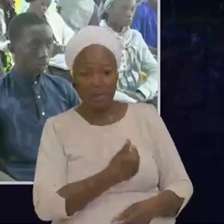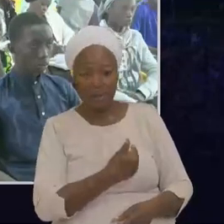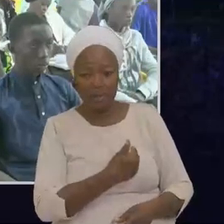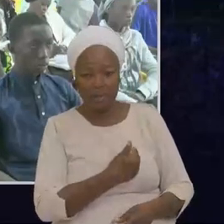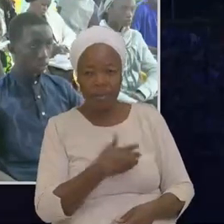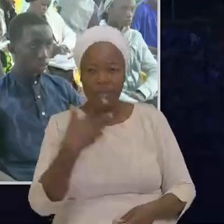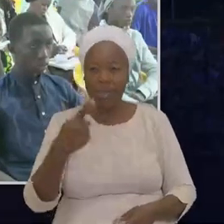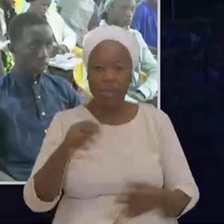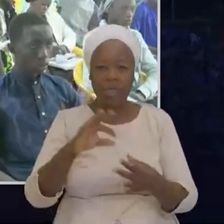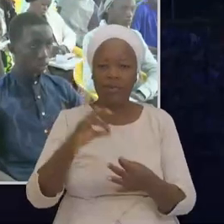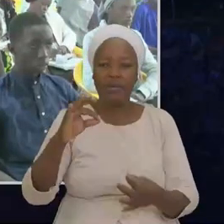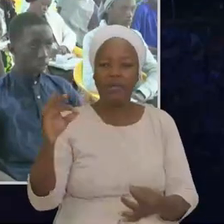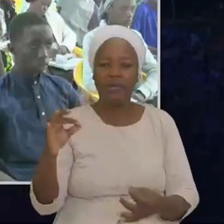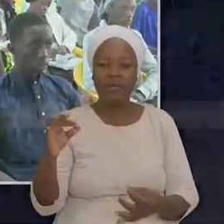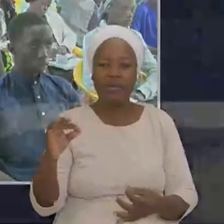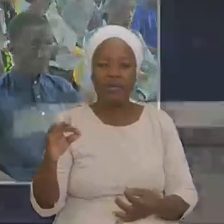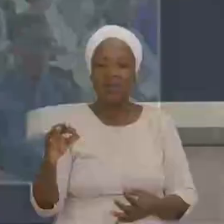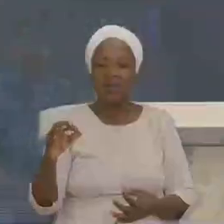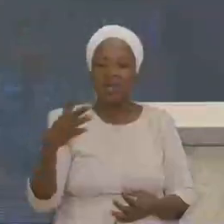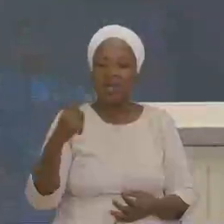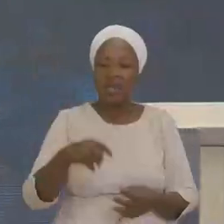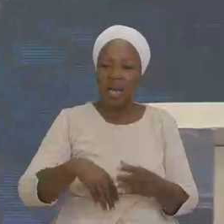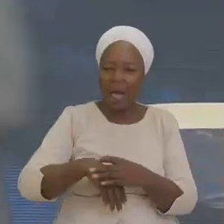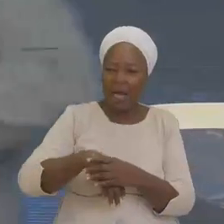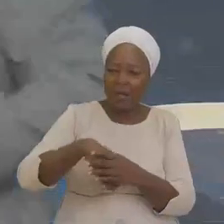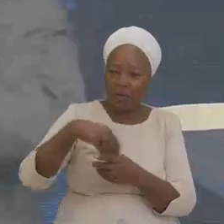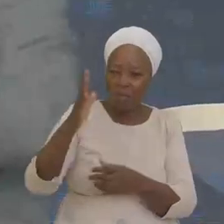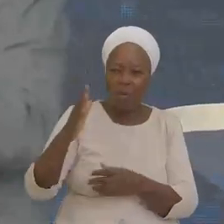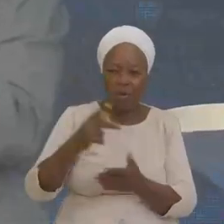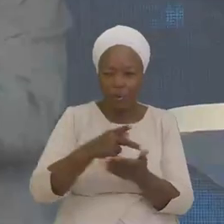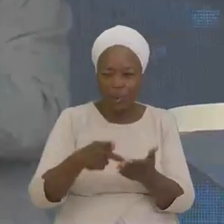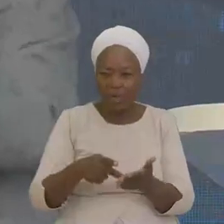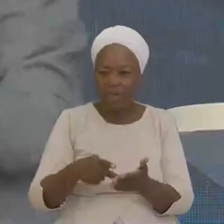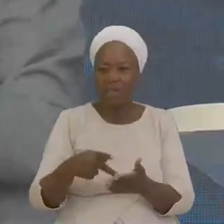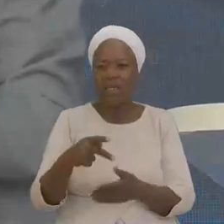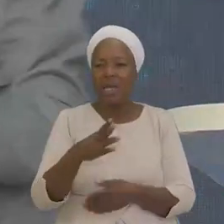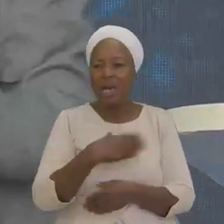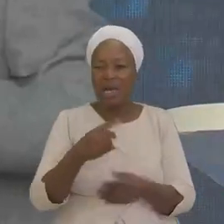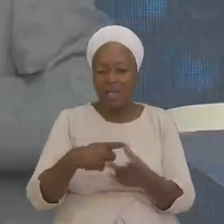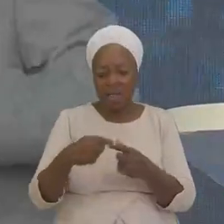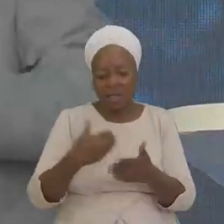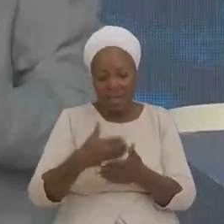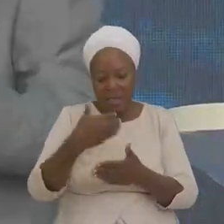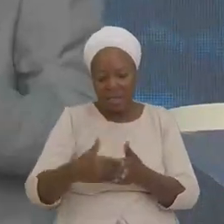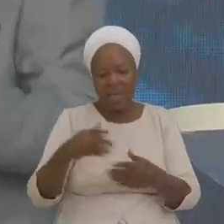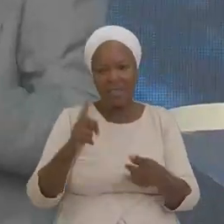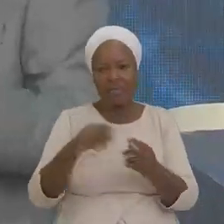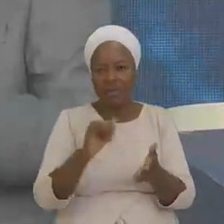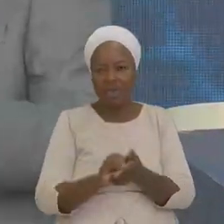corps, l'âme et l'esprit. La cour extérieure, la partie